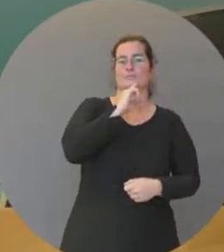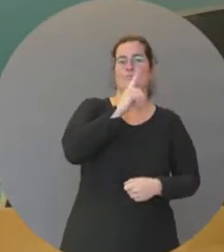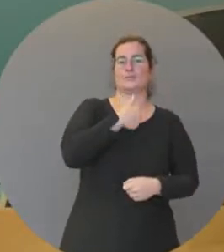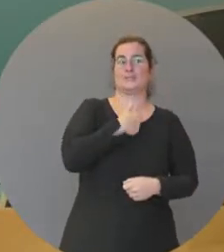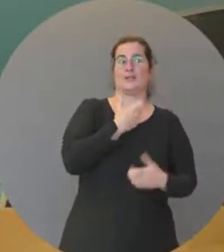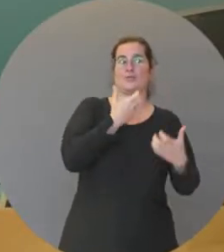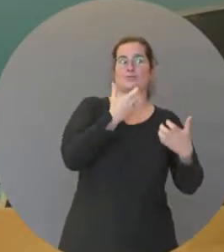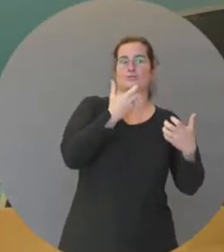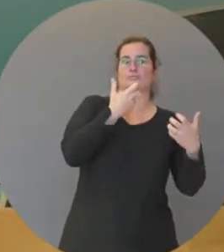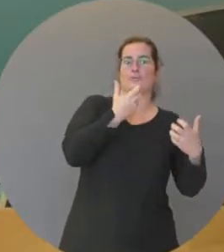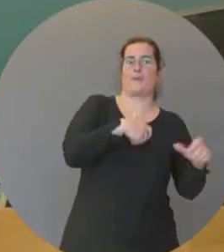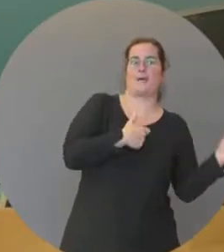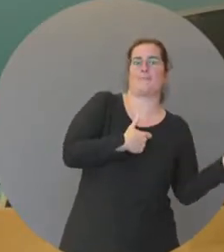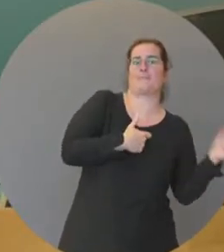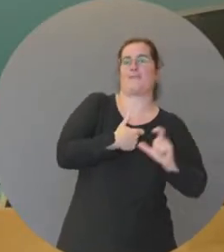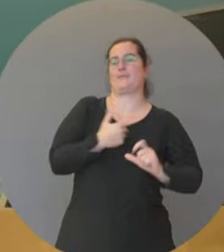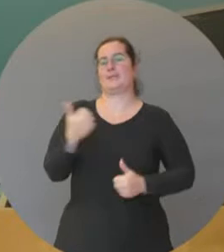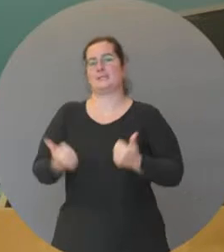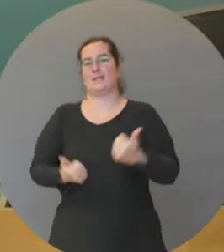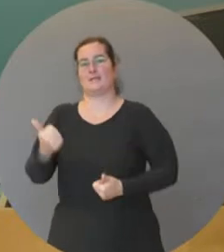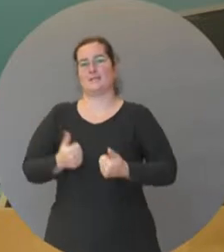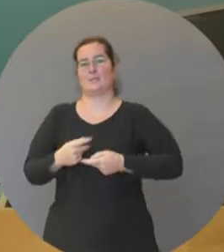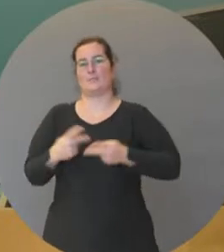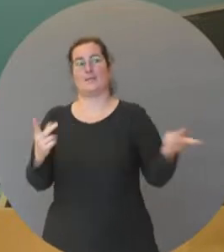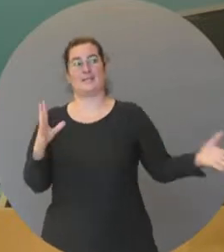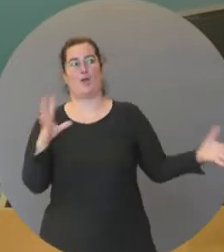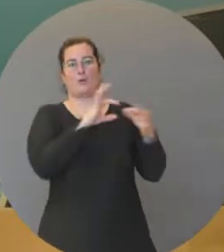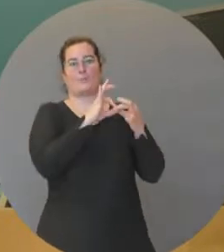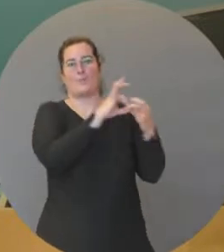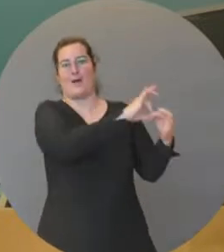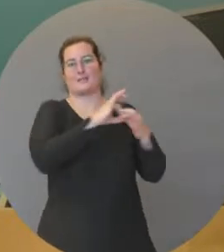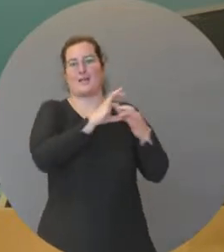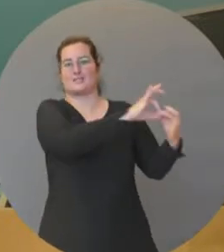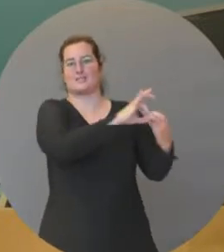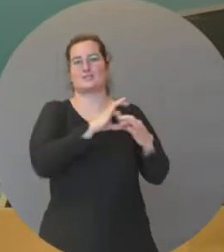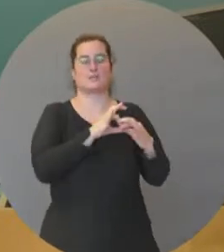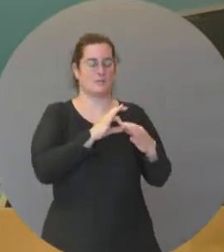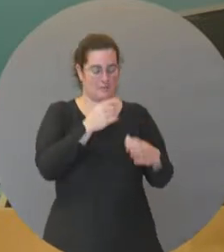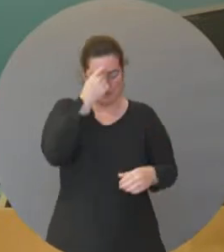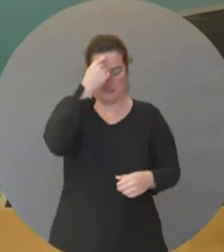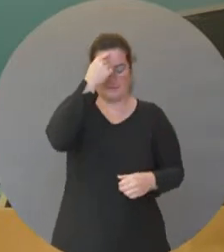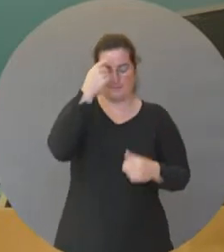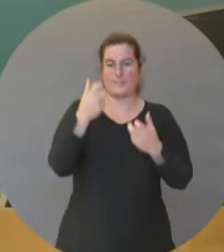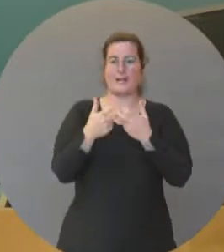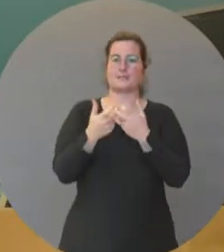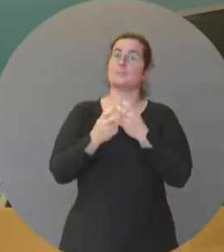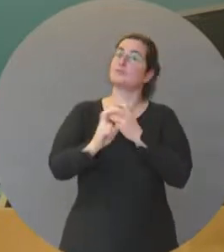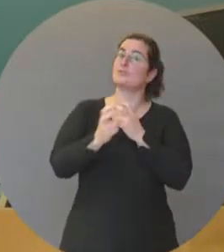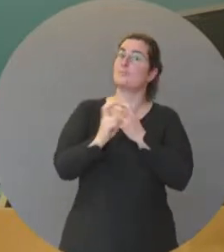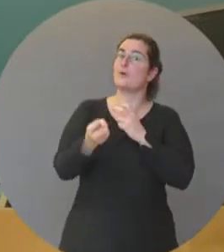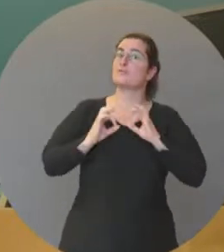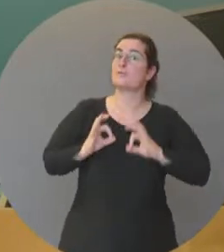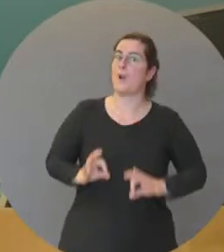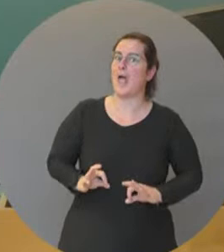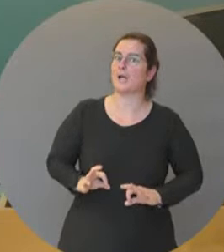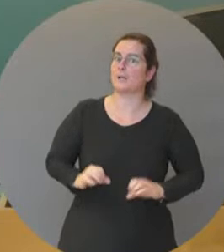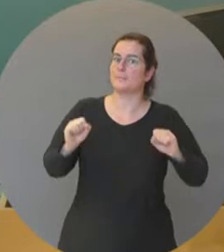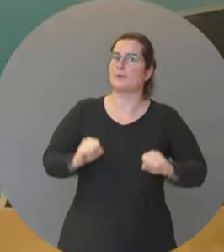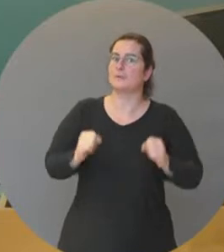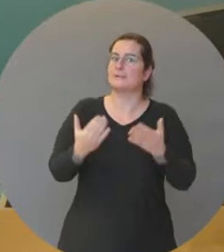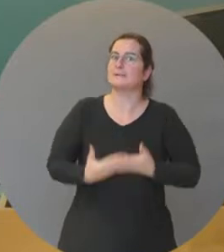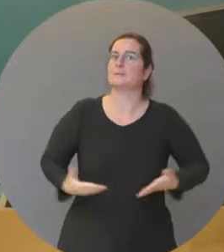non plus les services publics que nous avons en partage je pense en particulier au transport scolaire qui pourrait impacter nos